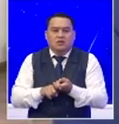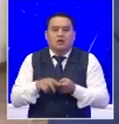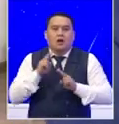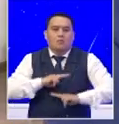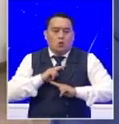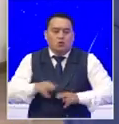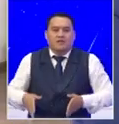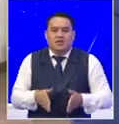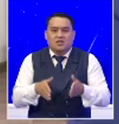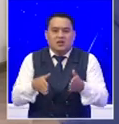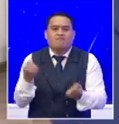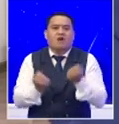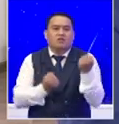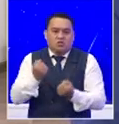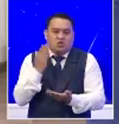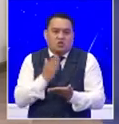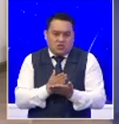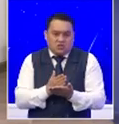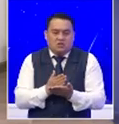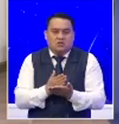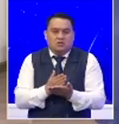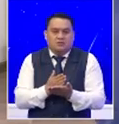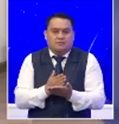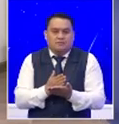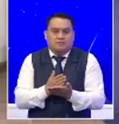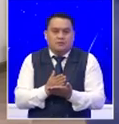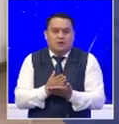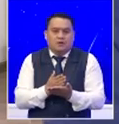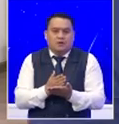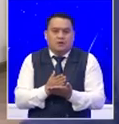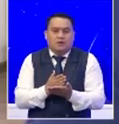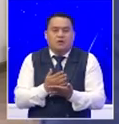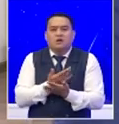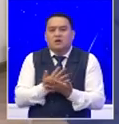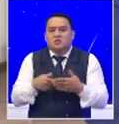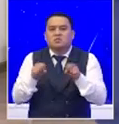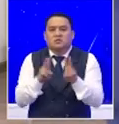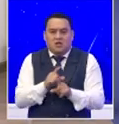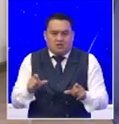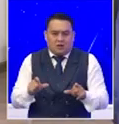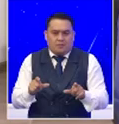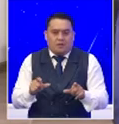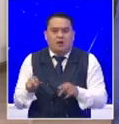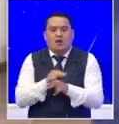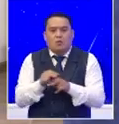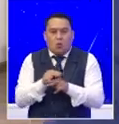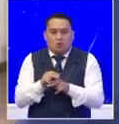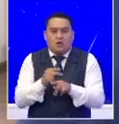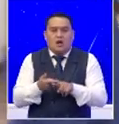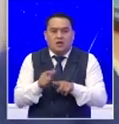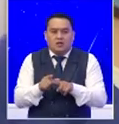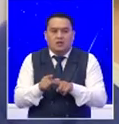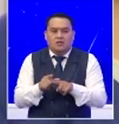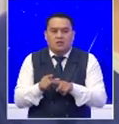работами. Это и водители есть, дорожные, как его, работы, автогрейдеристы. На текущем капитальном ремонте это